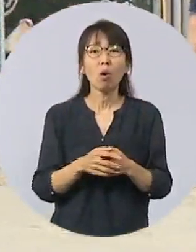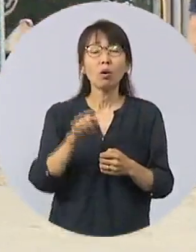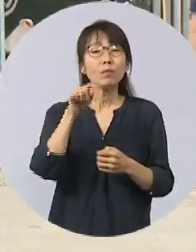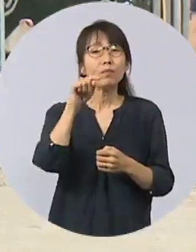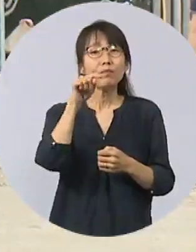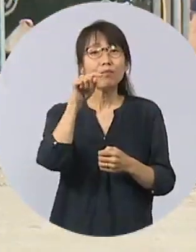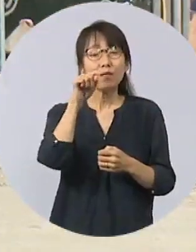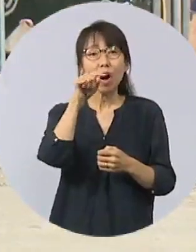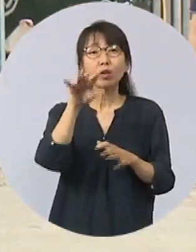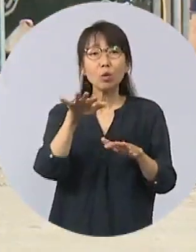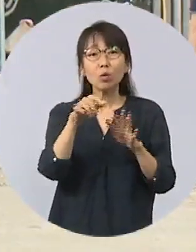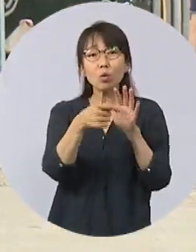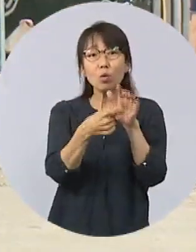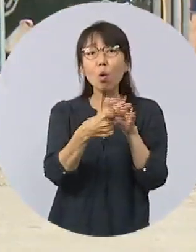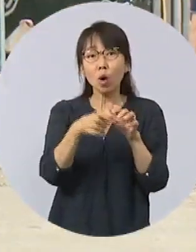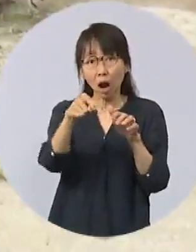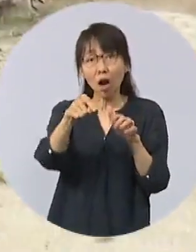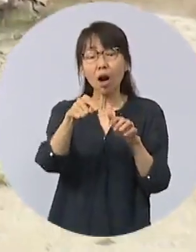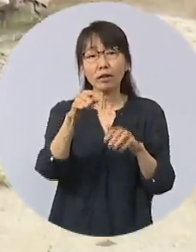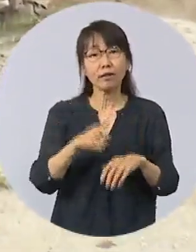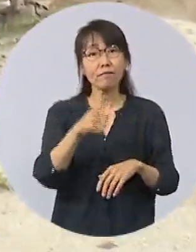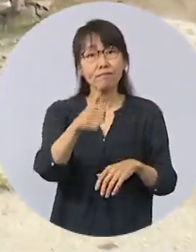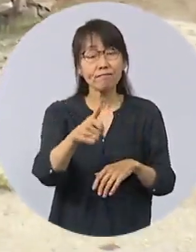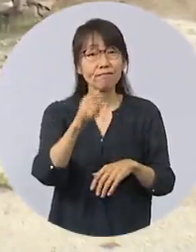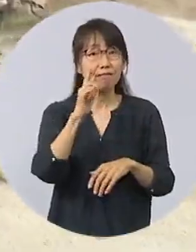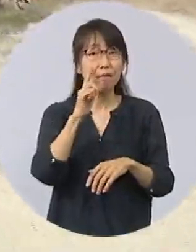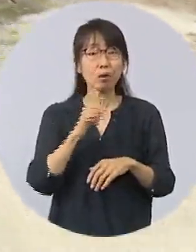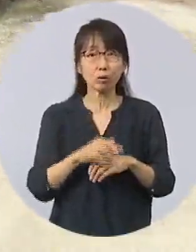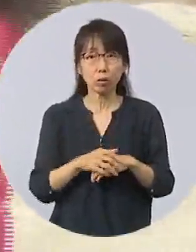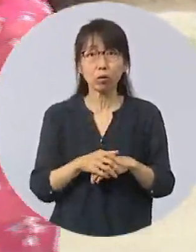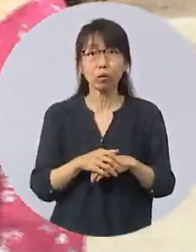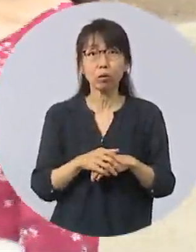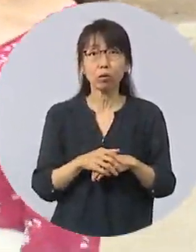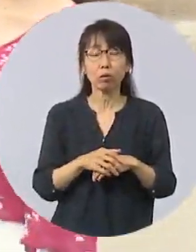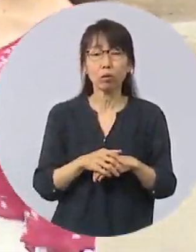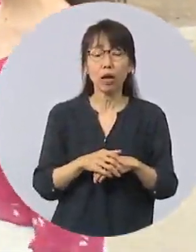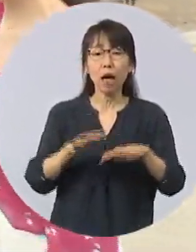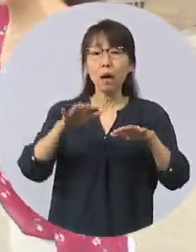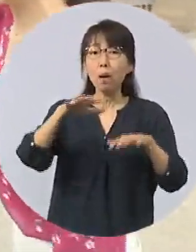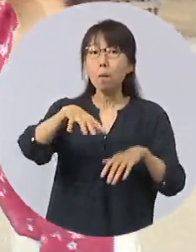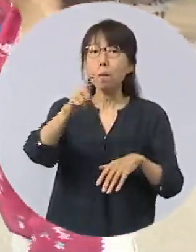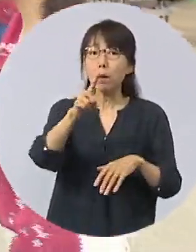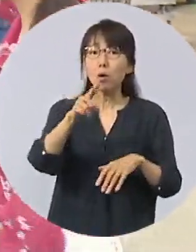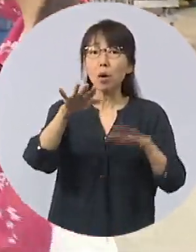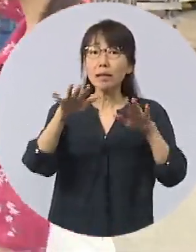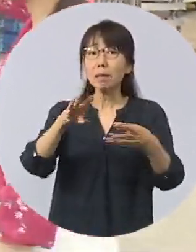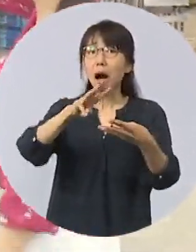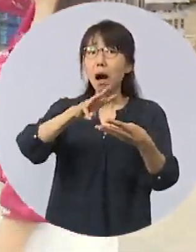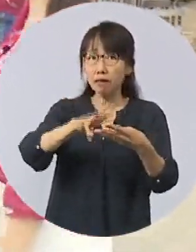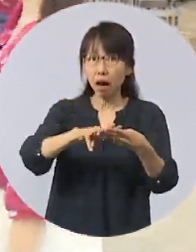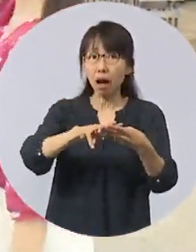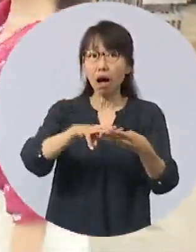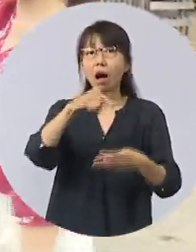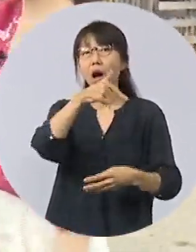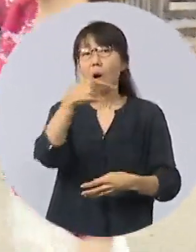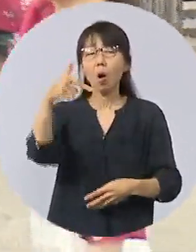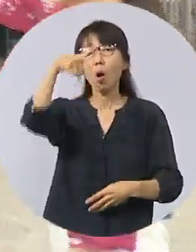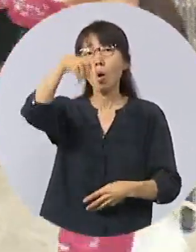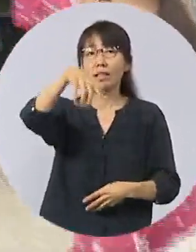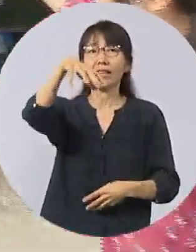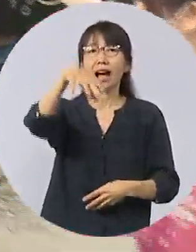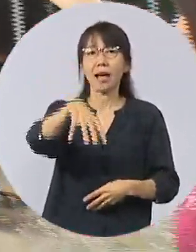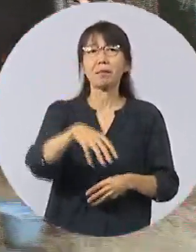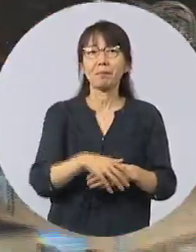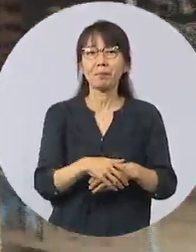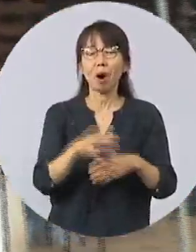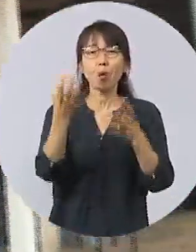お邪魔しました。 いまだにある大下園さんにやってきました。フルーツスタンドと